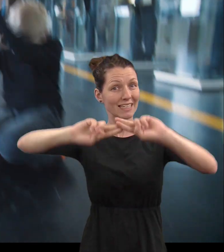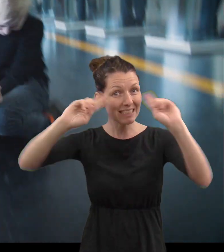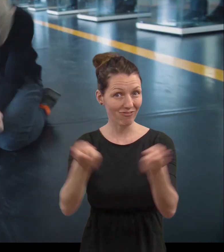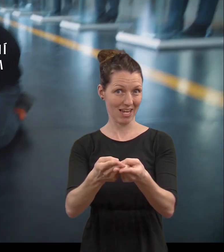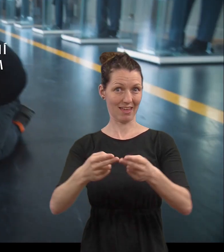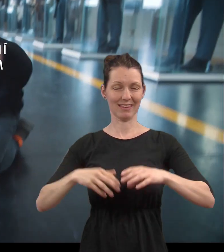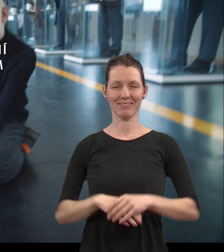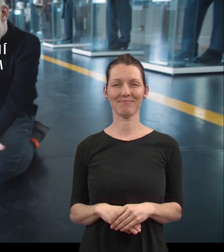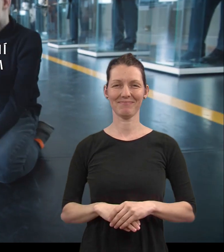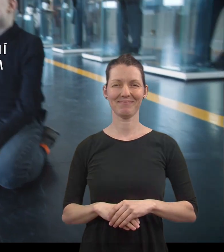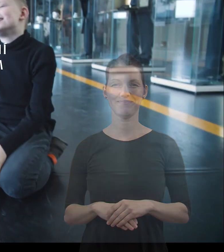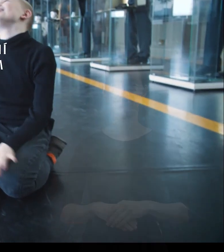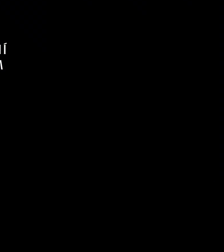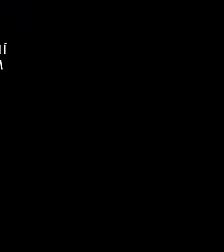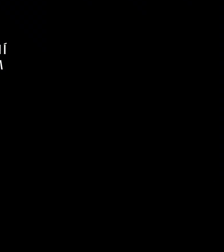Zmávou modlý smět.